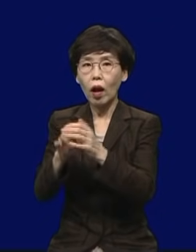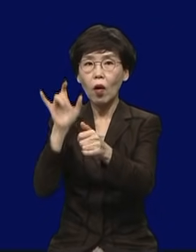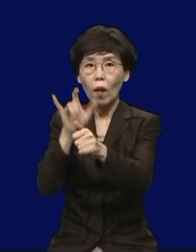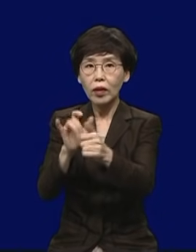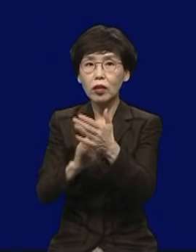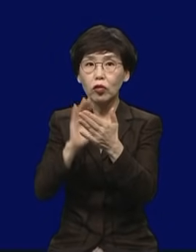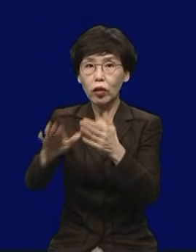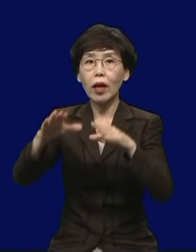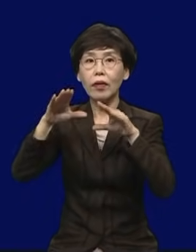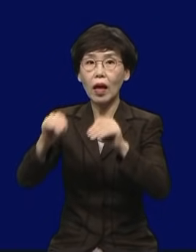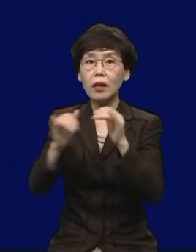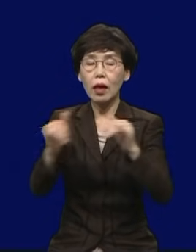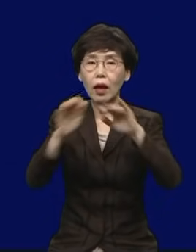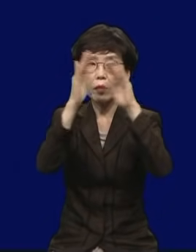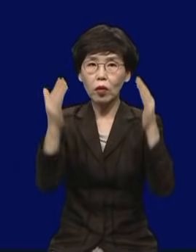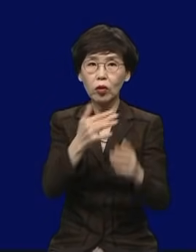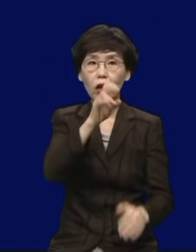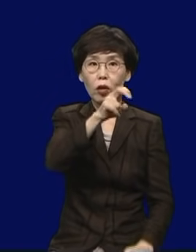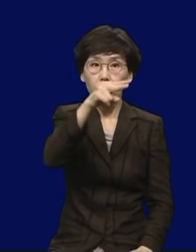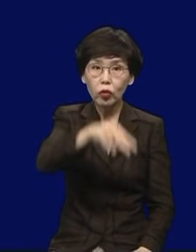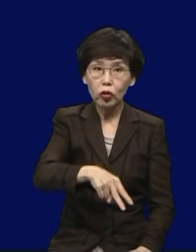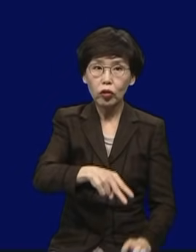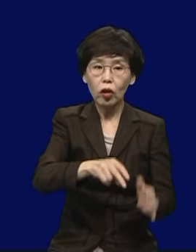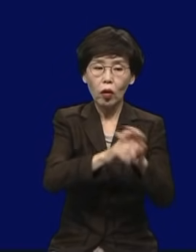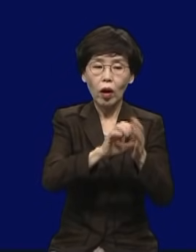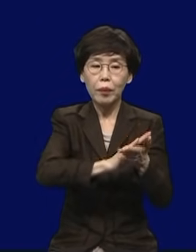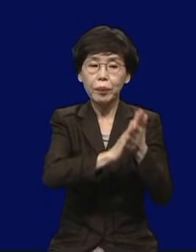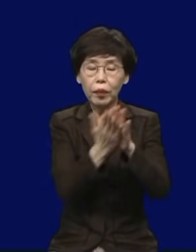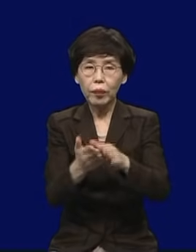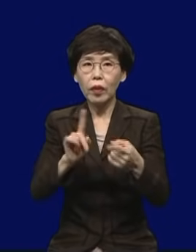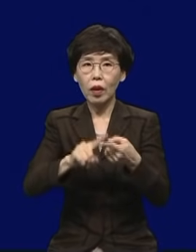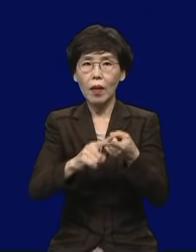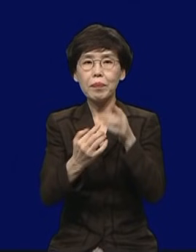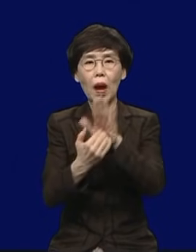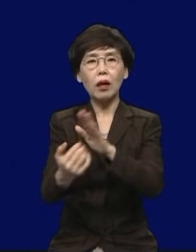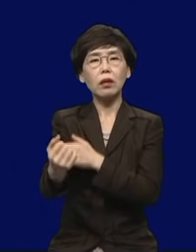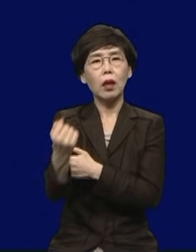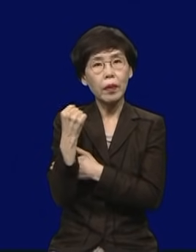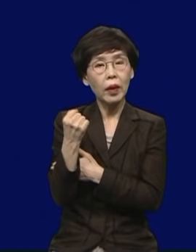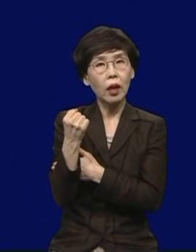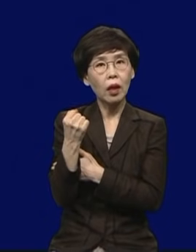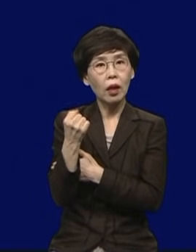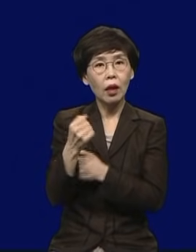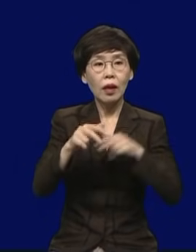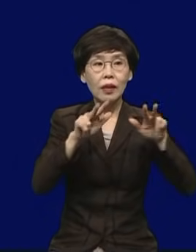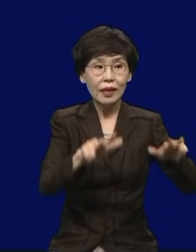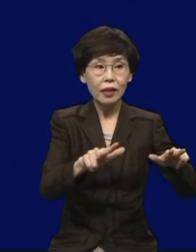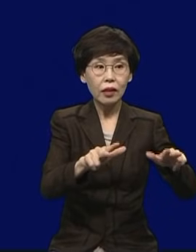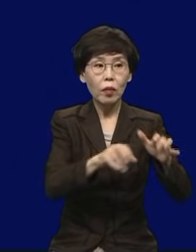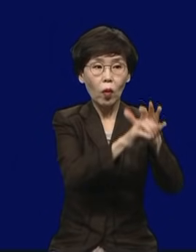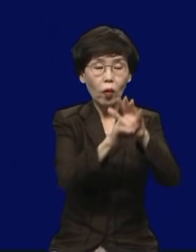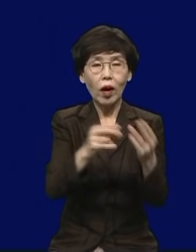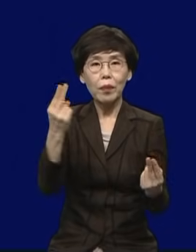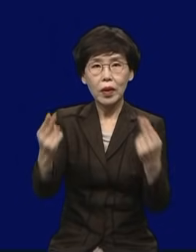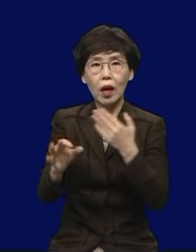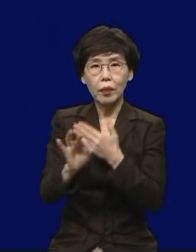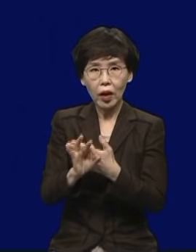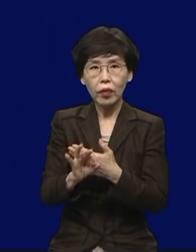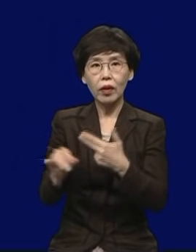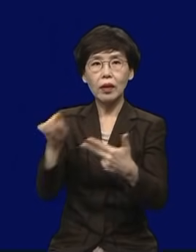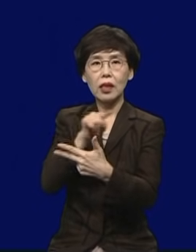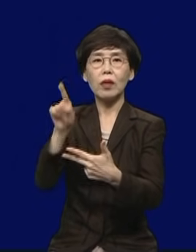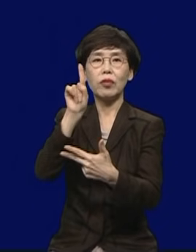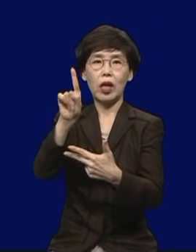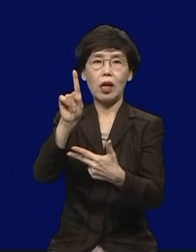완쾌된 사람 모두 뮤 변이에 대한 혈액속 중화 항체 저항력이 기존 바이러스에 비해 7분의 1에도